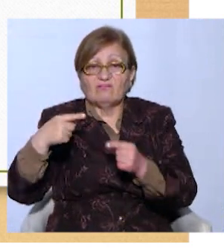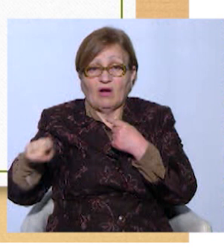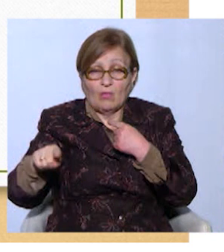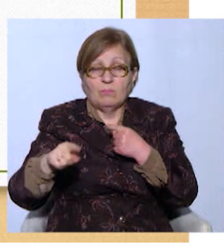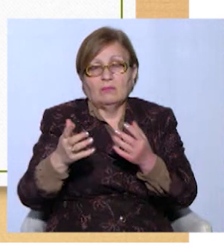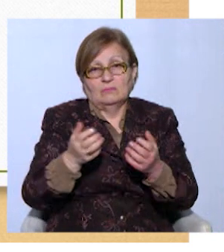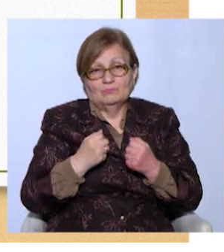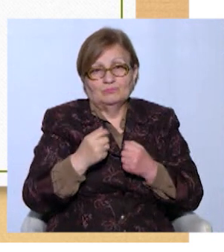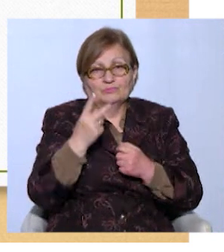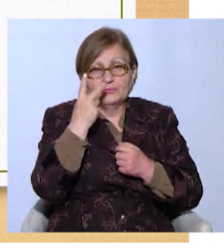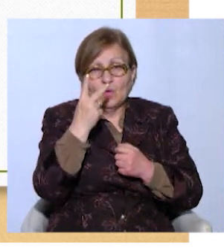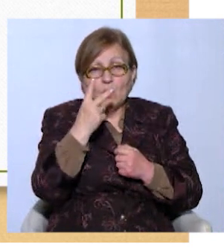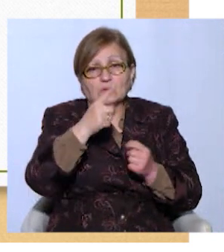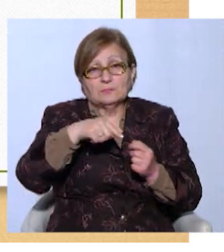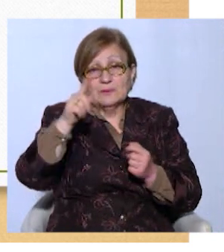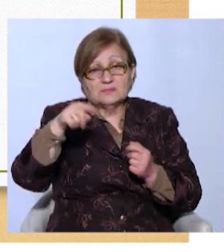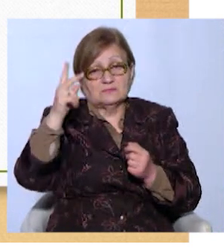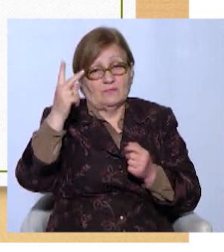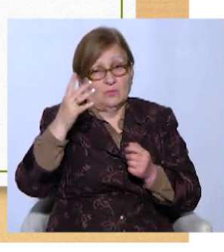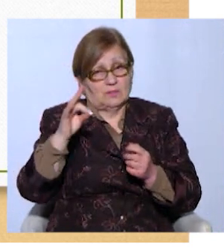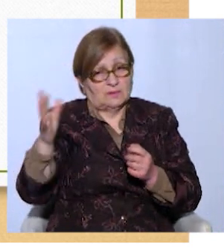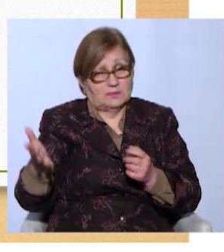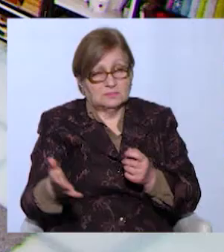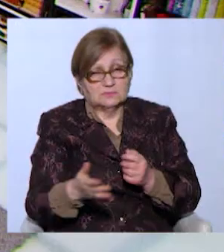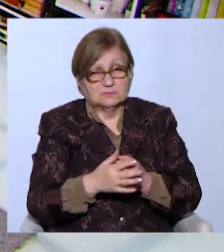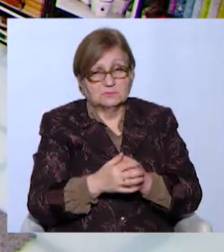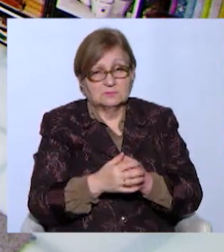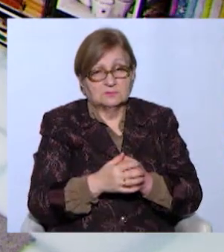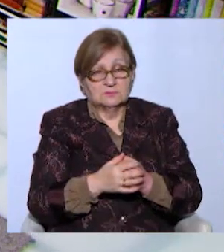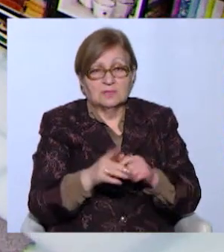AB მიიღება 2 ფესვი RR-დან. რაც